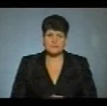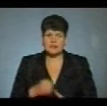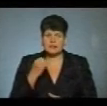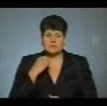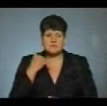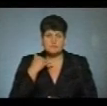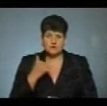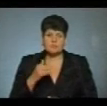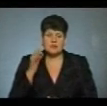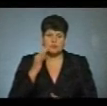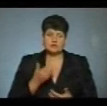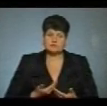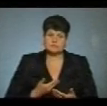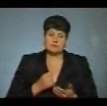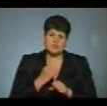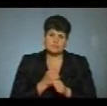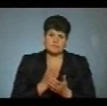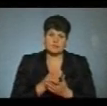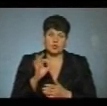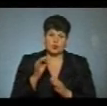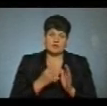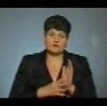І знову ж таки нагадую, що працюємо наживо. Номер студії